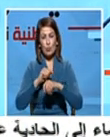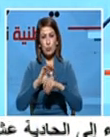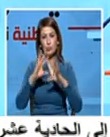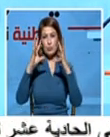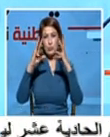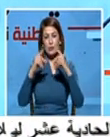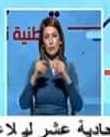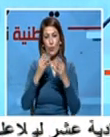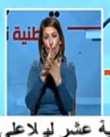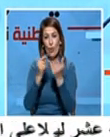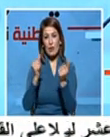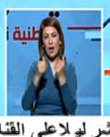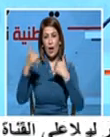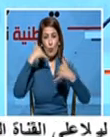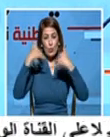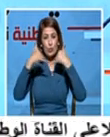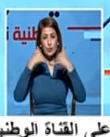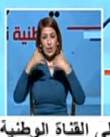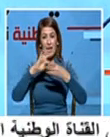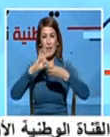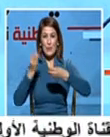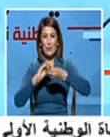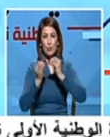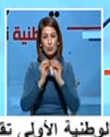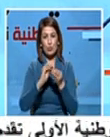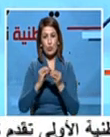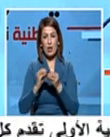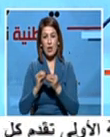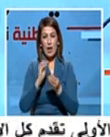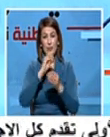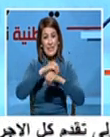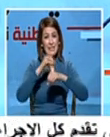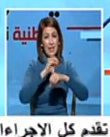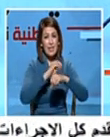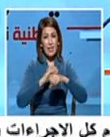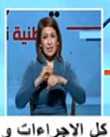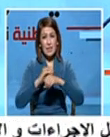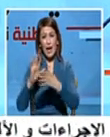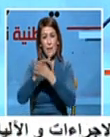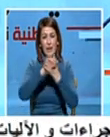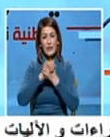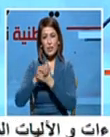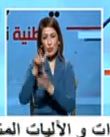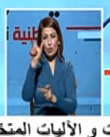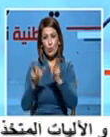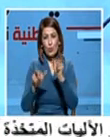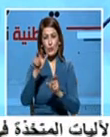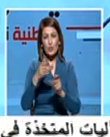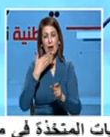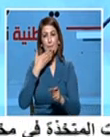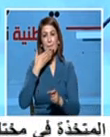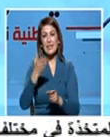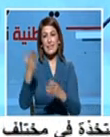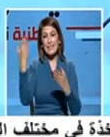كل واحد للرقم يعطيكم الصحه انت باش يوجهوا انت وكل الفريق الونداء نتاعك وصل. دكتوره انيسه ابو عسكر نشكرك